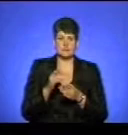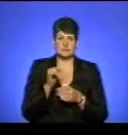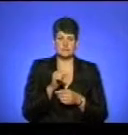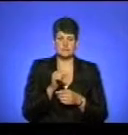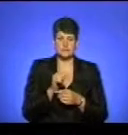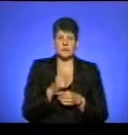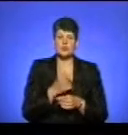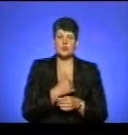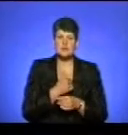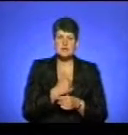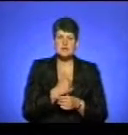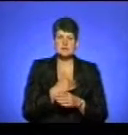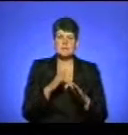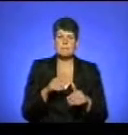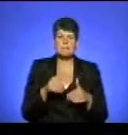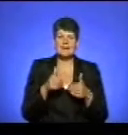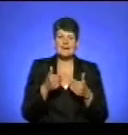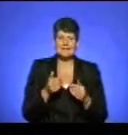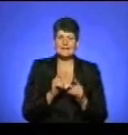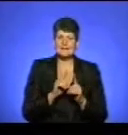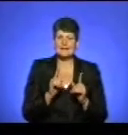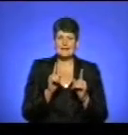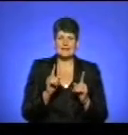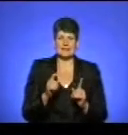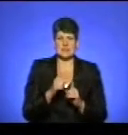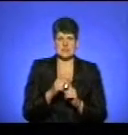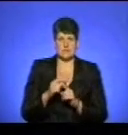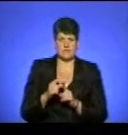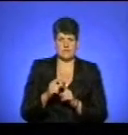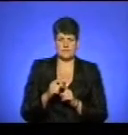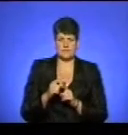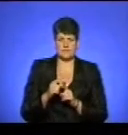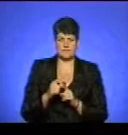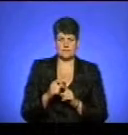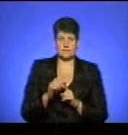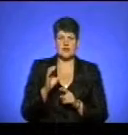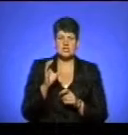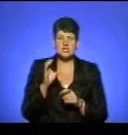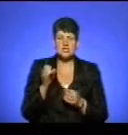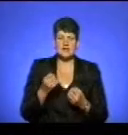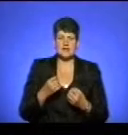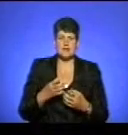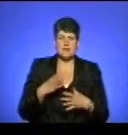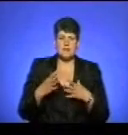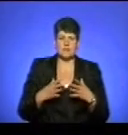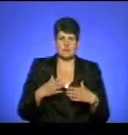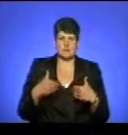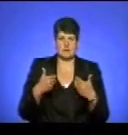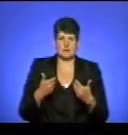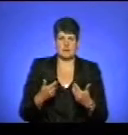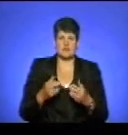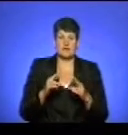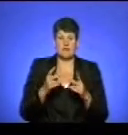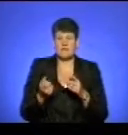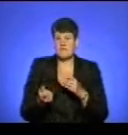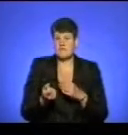І хотілося передати не тільки словами, а ще й емоційно. І як